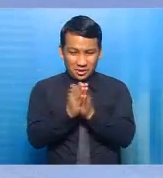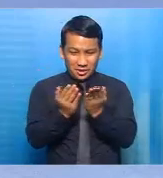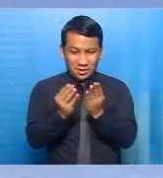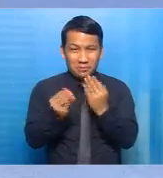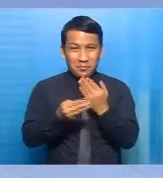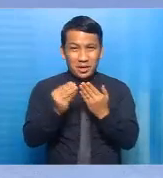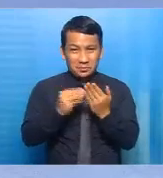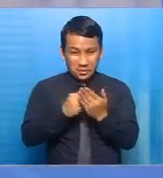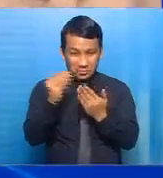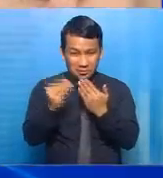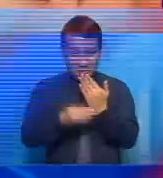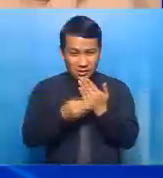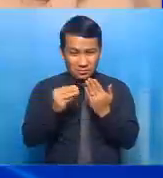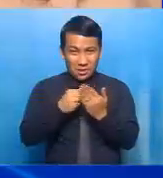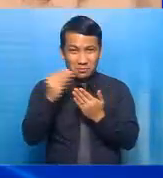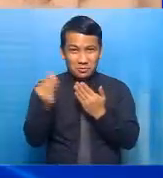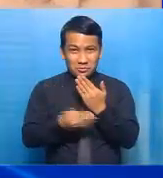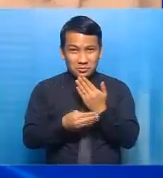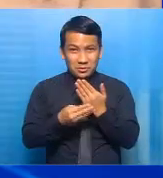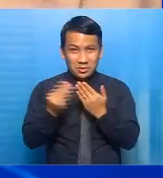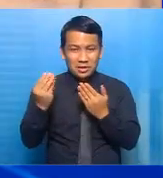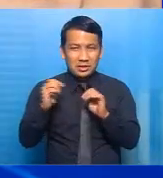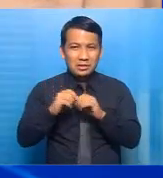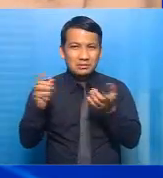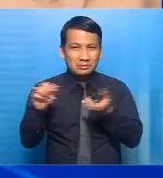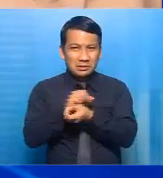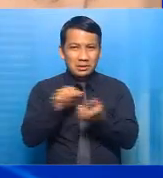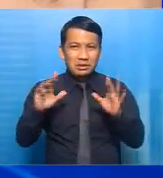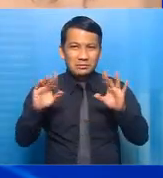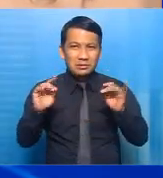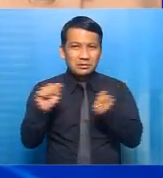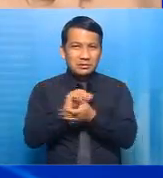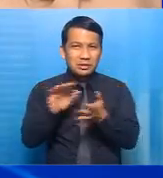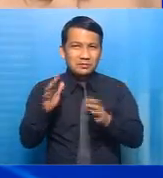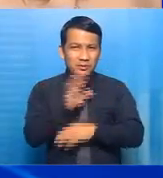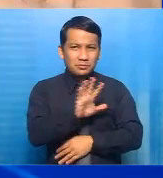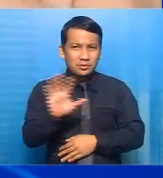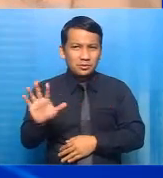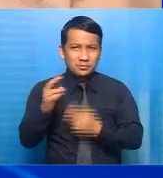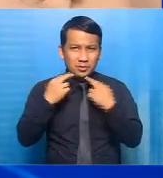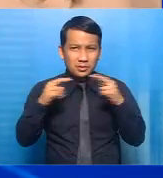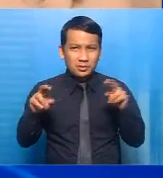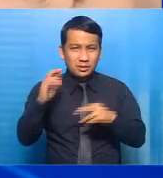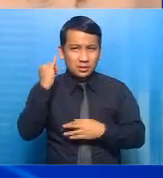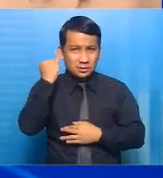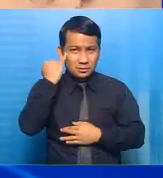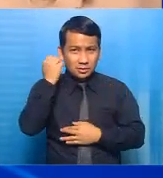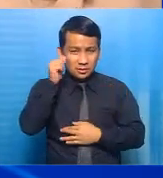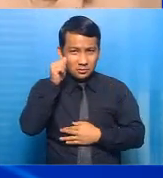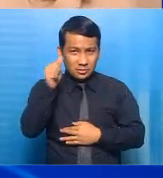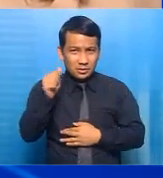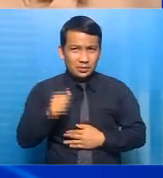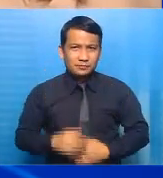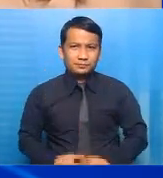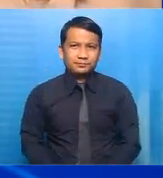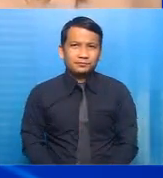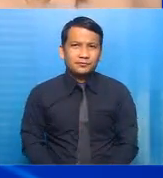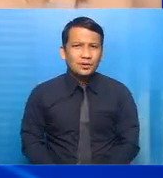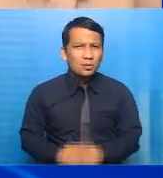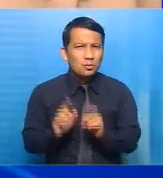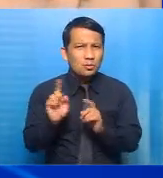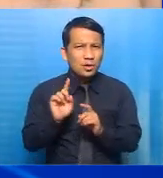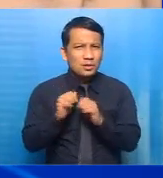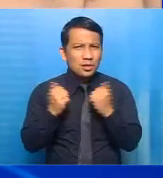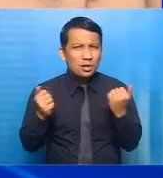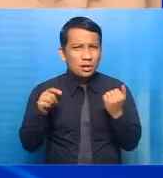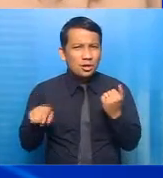module. Live mula sa Liangga, Surigao del Sur, nasa frontline na balitang yan si Jem Avanseña. Jem,